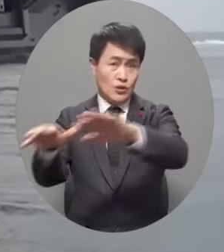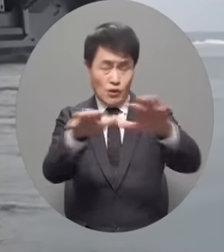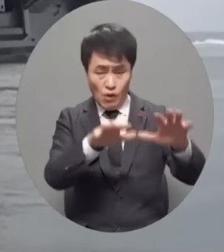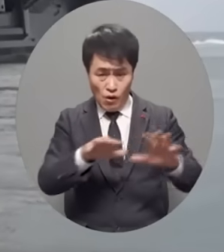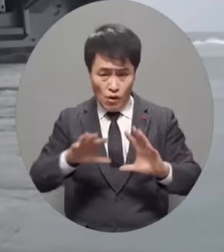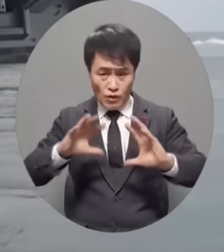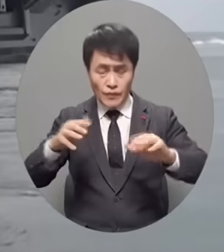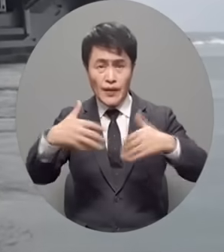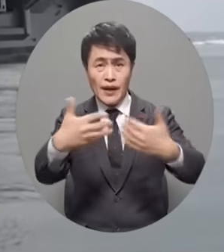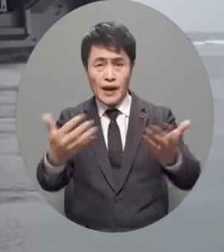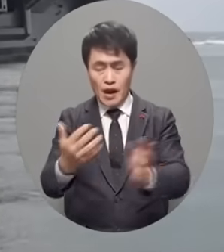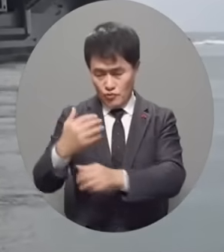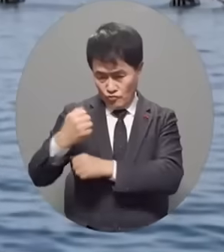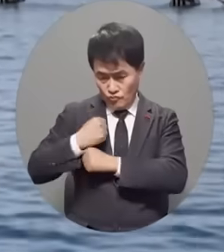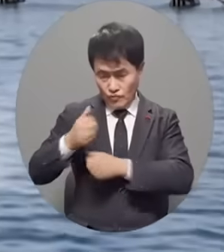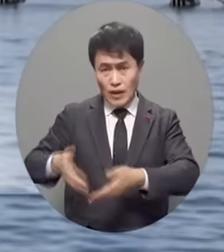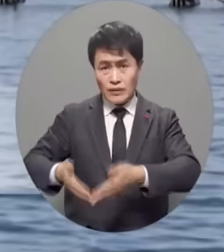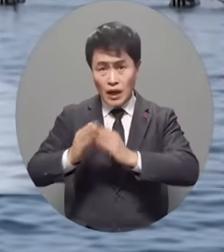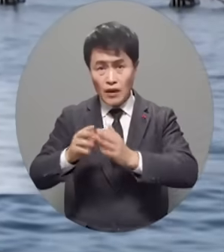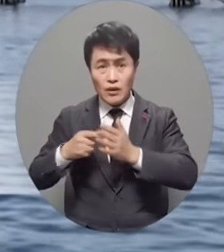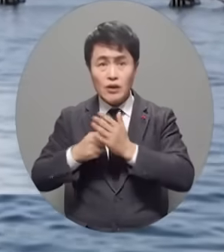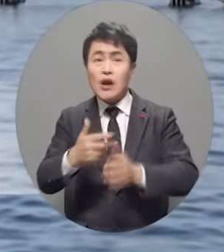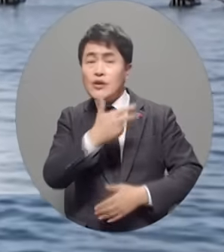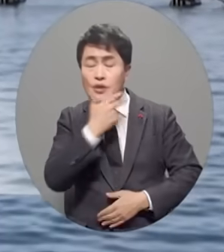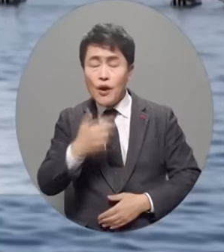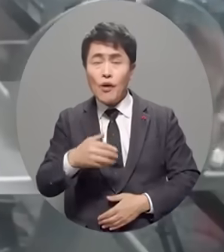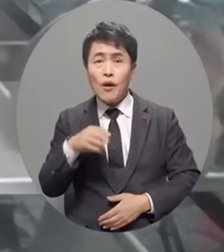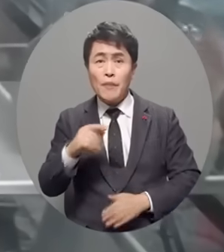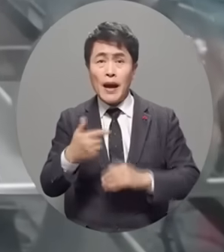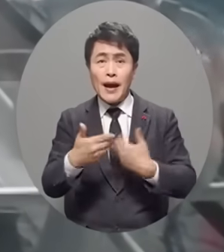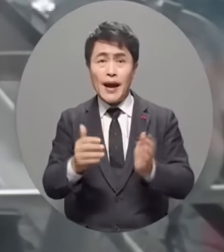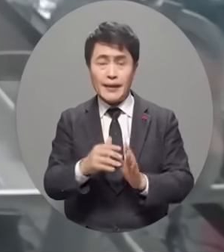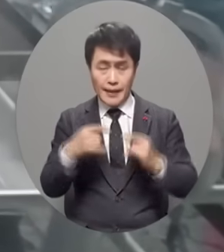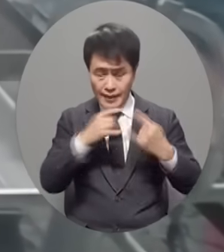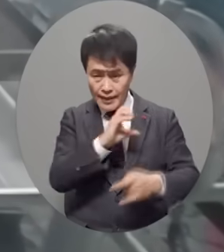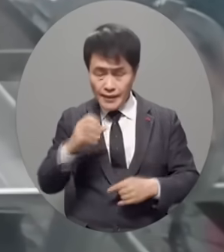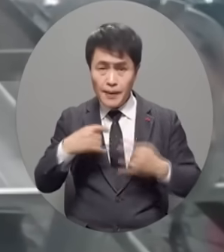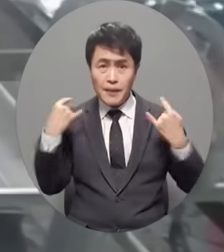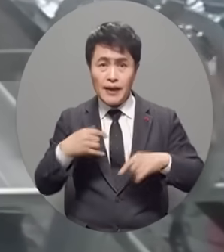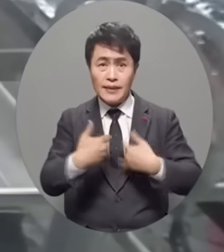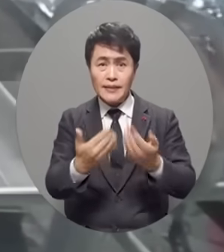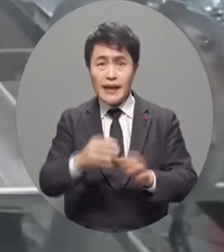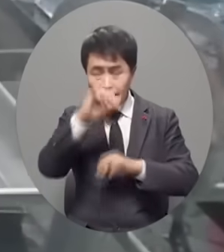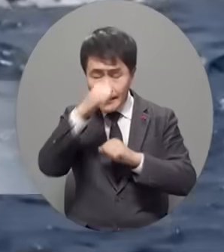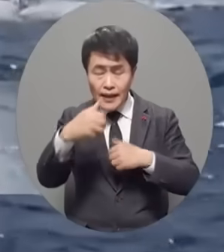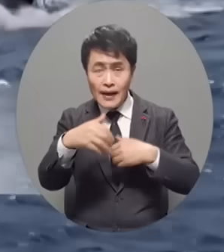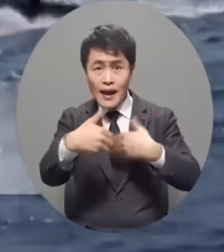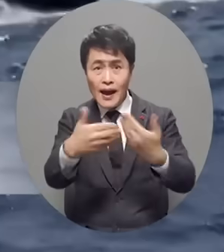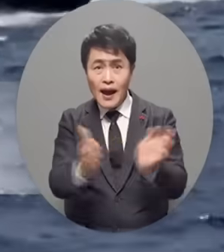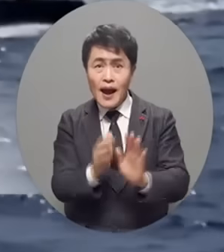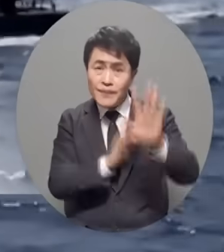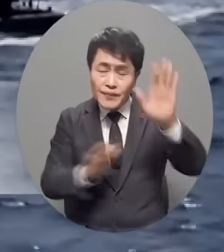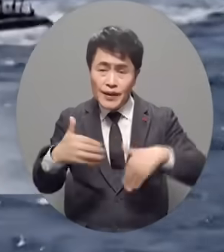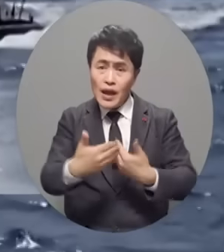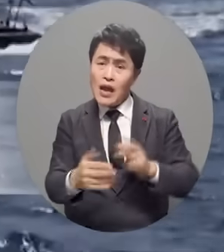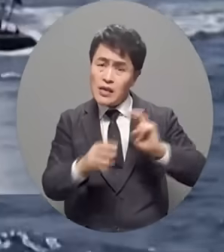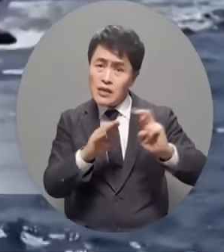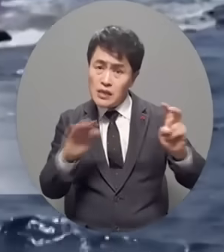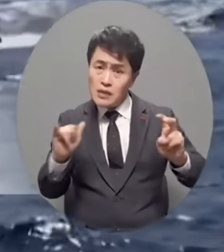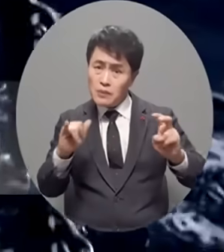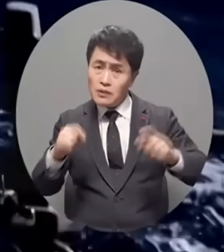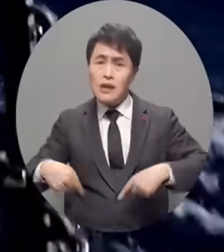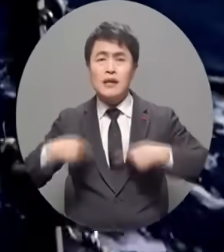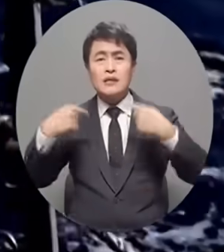서두르고 있습니다. 현재 영국, 바레인, 캐나다, 프랑스, 이탈리아, 네덜란드 등 20여 개 나라가 참가